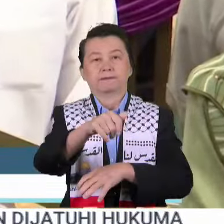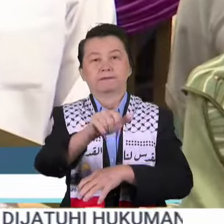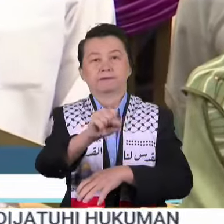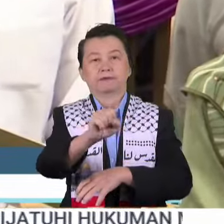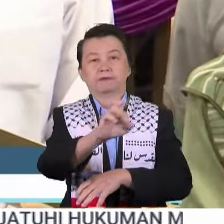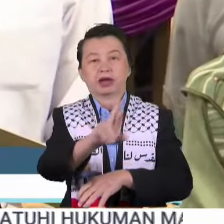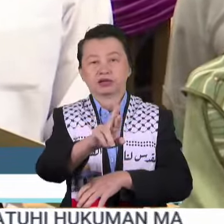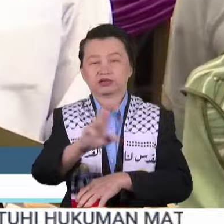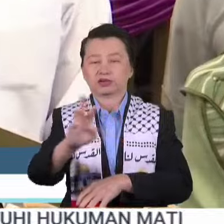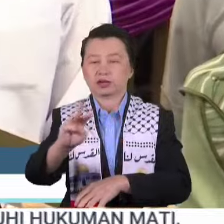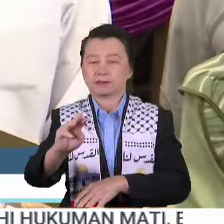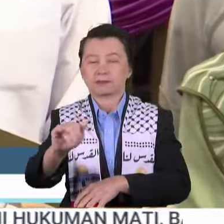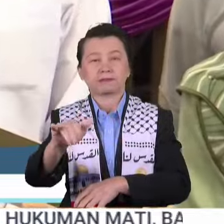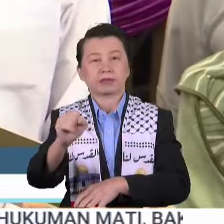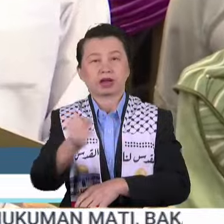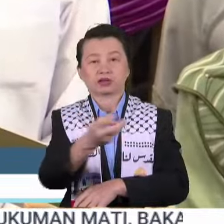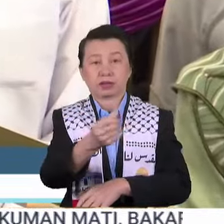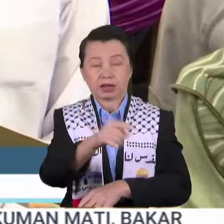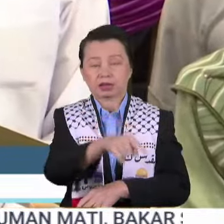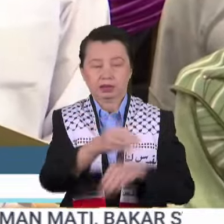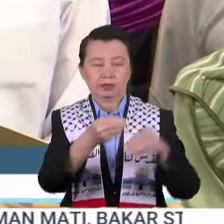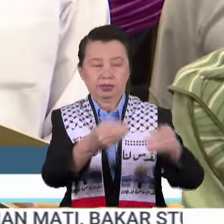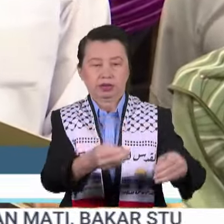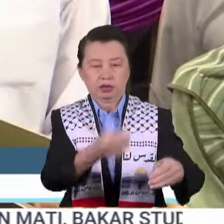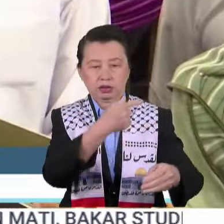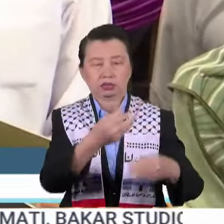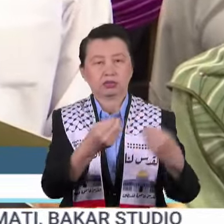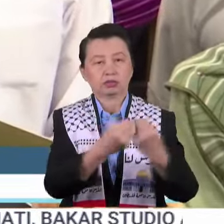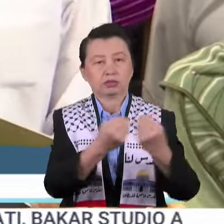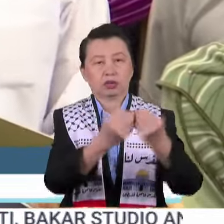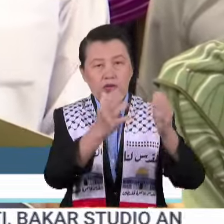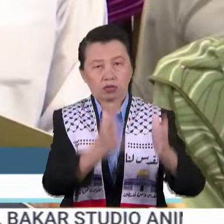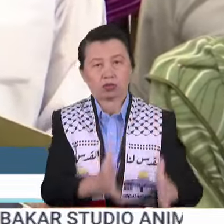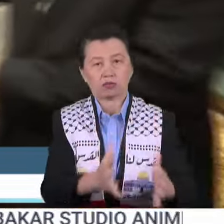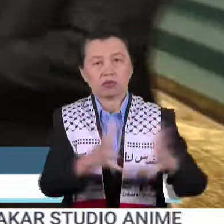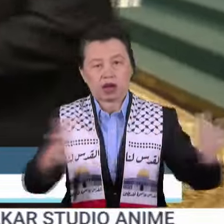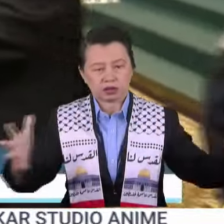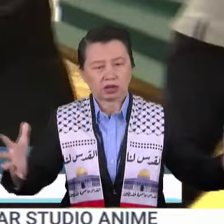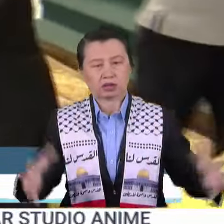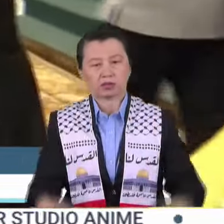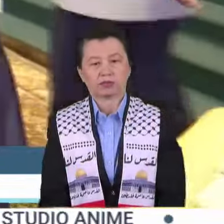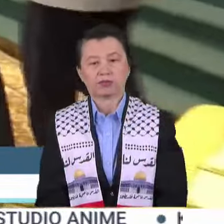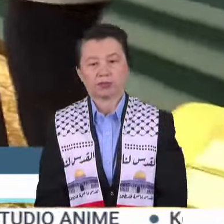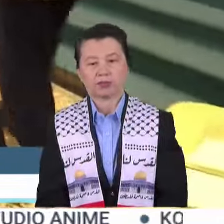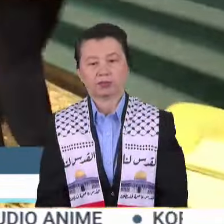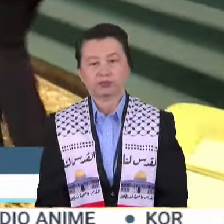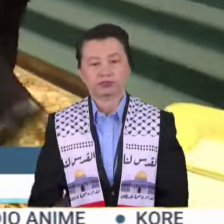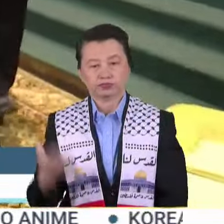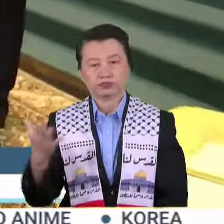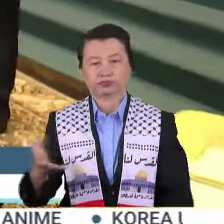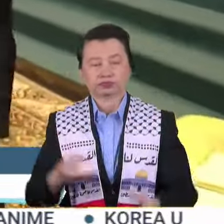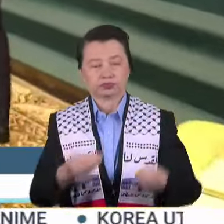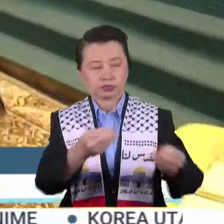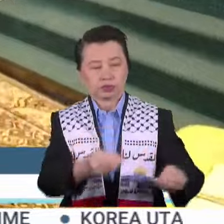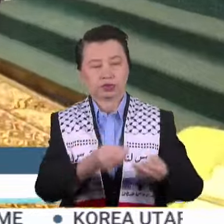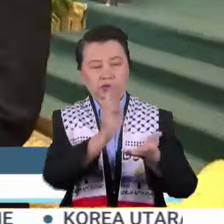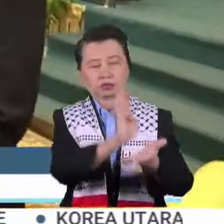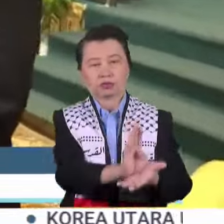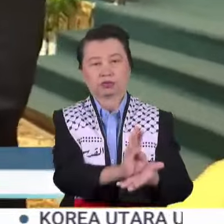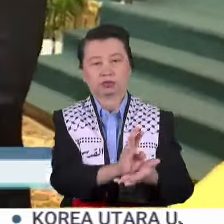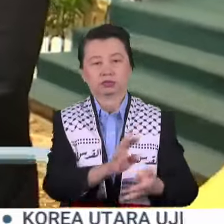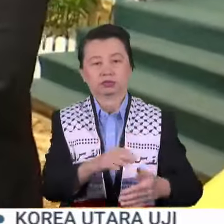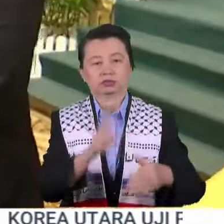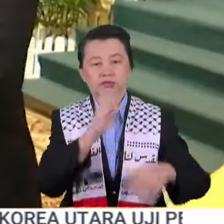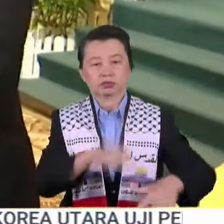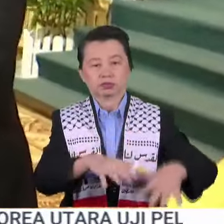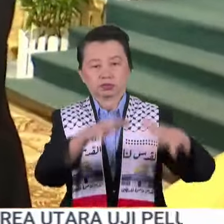Mas ini dari segi bilangan apa nama ni mangsa banjirnya agak besar. Beliau menyampaikan bantuan banjir tersebut